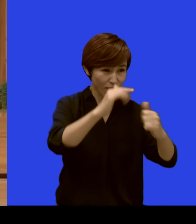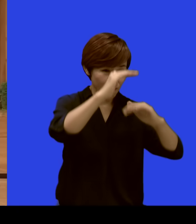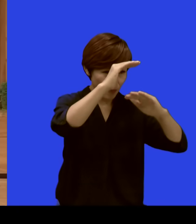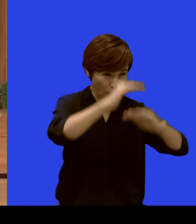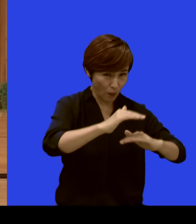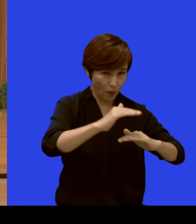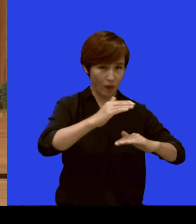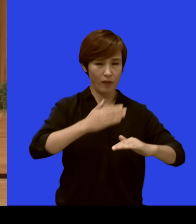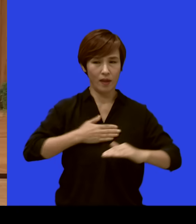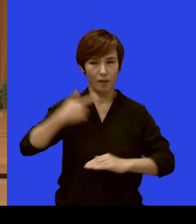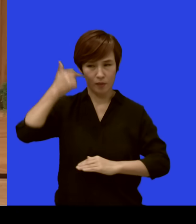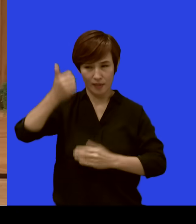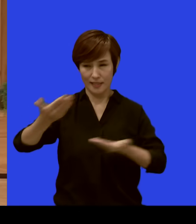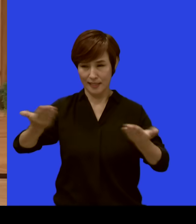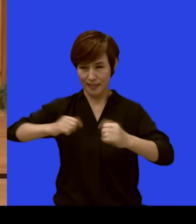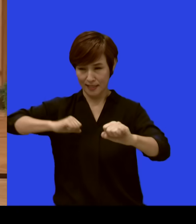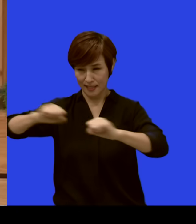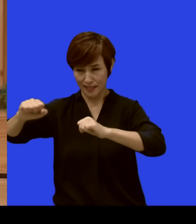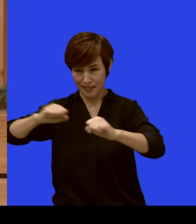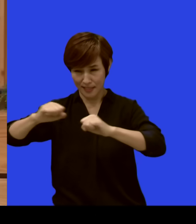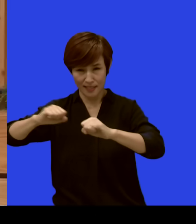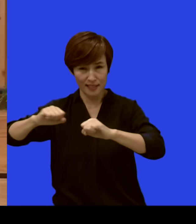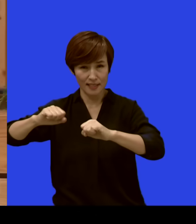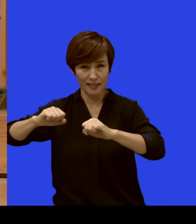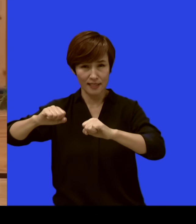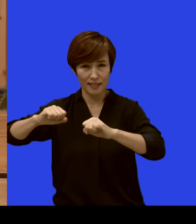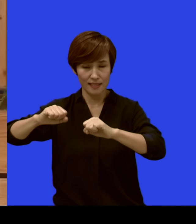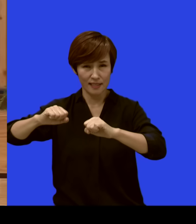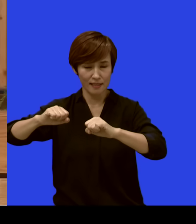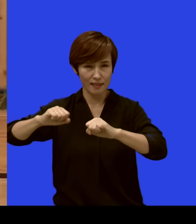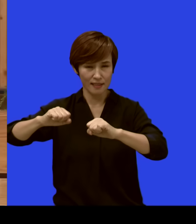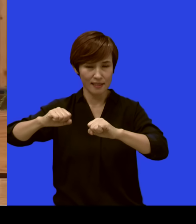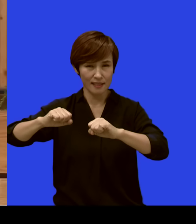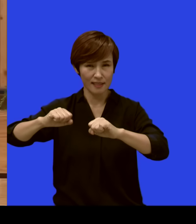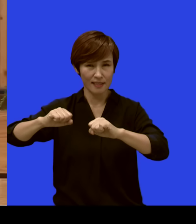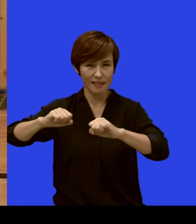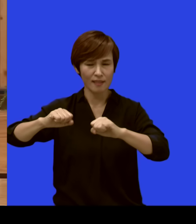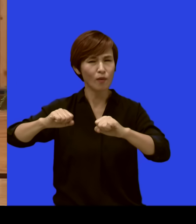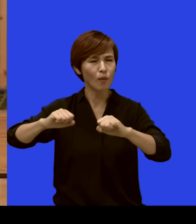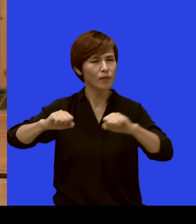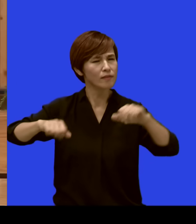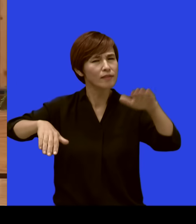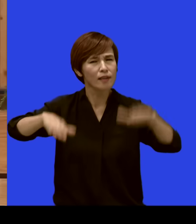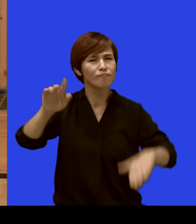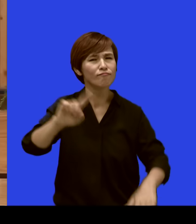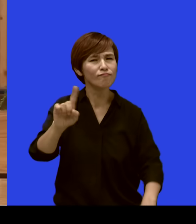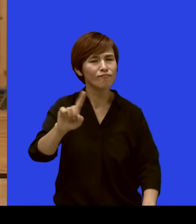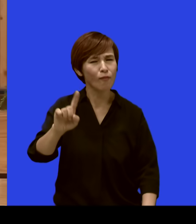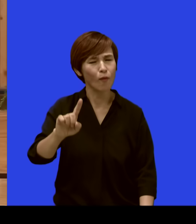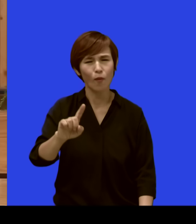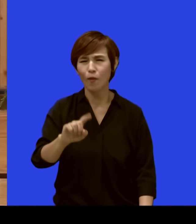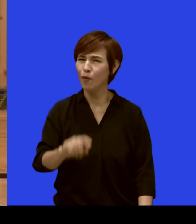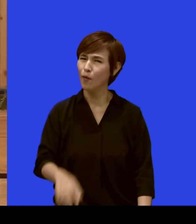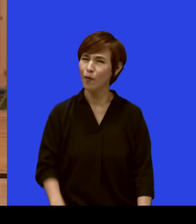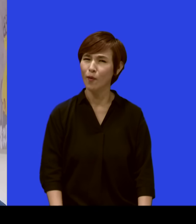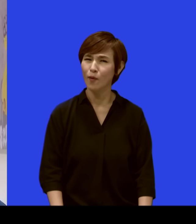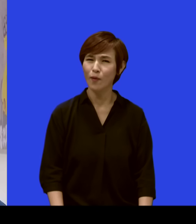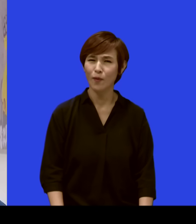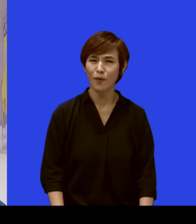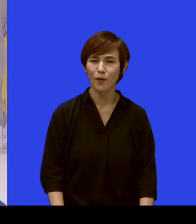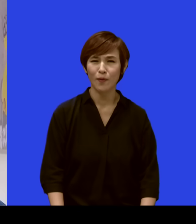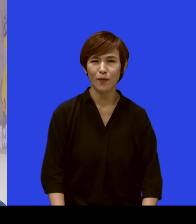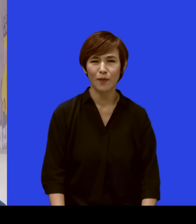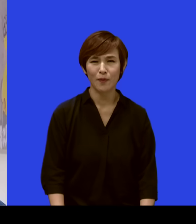내용과 내가 현장에서 직접 느낀 목회자로서의 그 현장의 피부로 느끼는 굉장히 좀 다른 이제가 있지